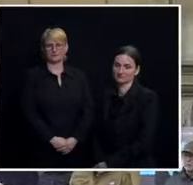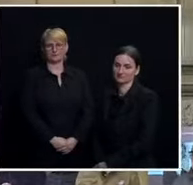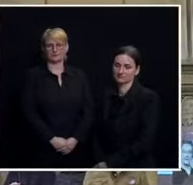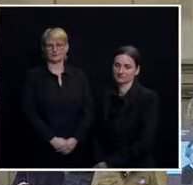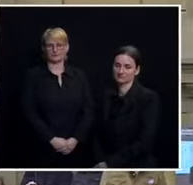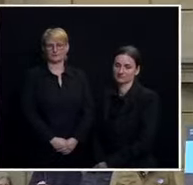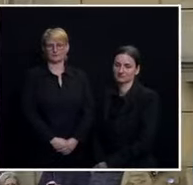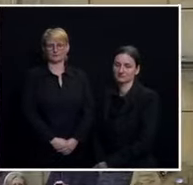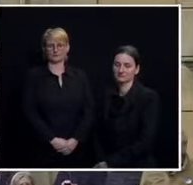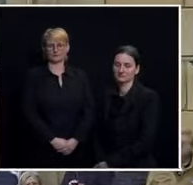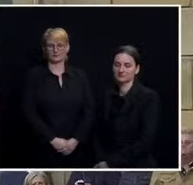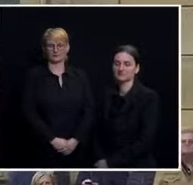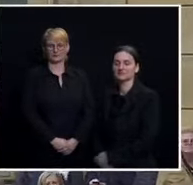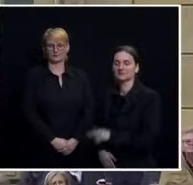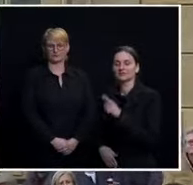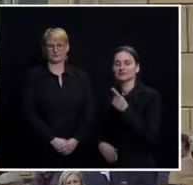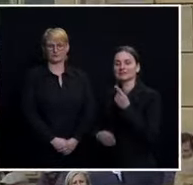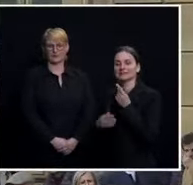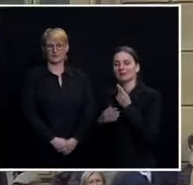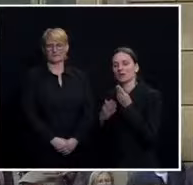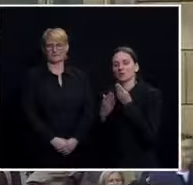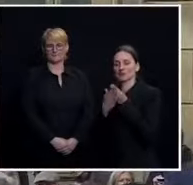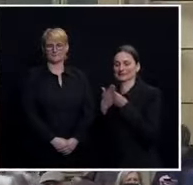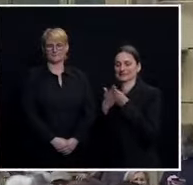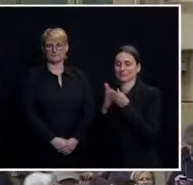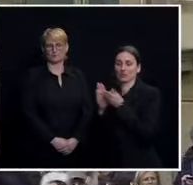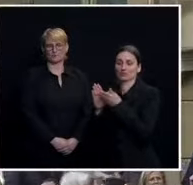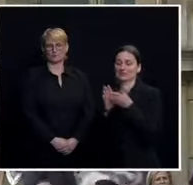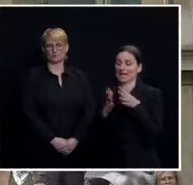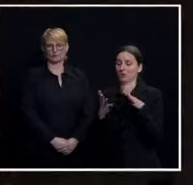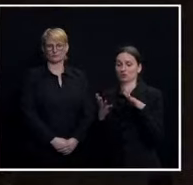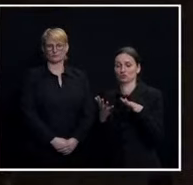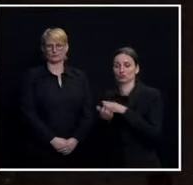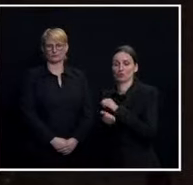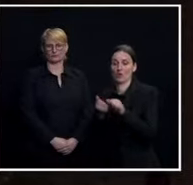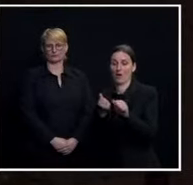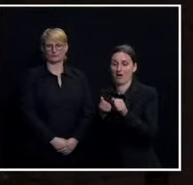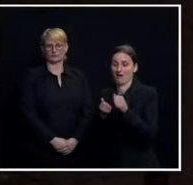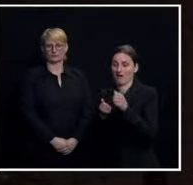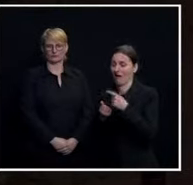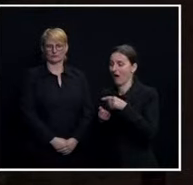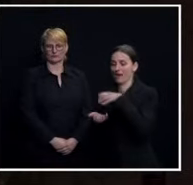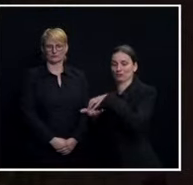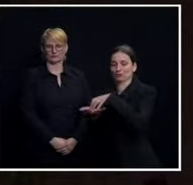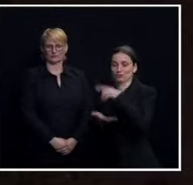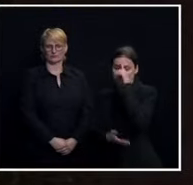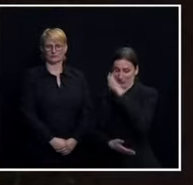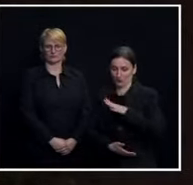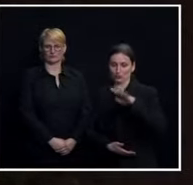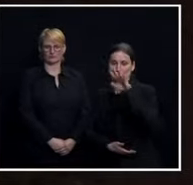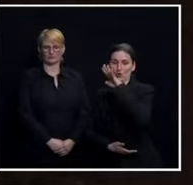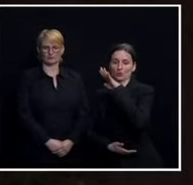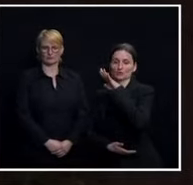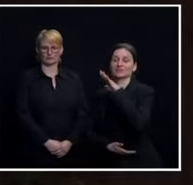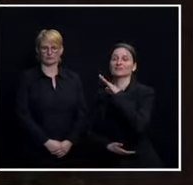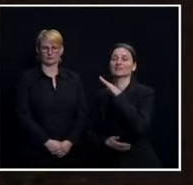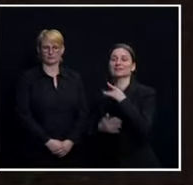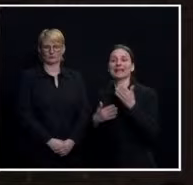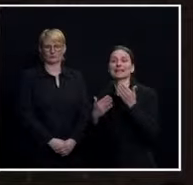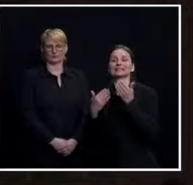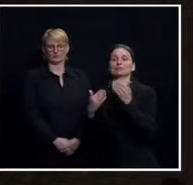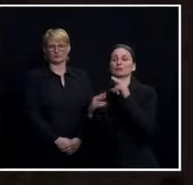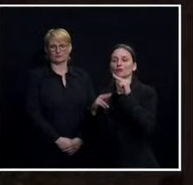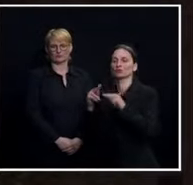Und auch als ein symbolisches Zeichen, dass die Shoah natürlich in allen Städten in Deutschland stattgefunden haben, begrüße ich jetzt heute auch ganz herzlich